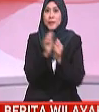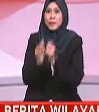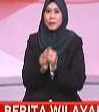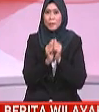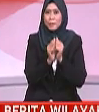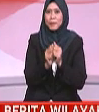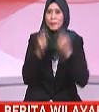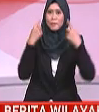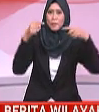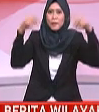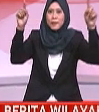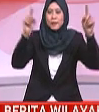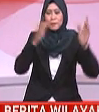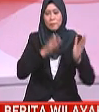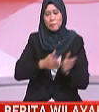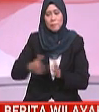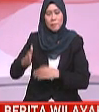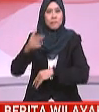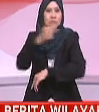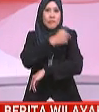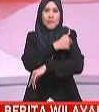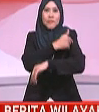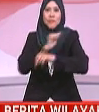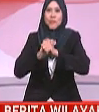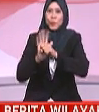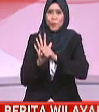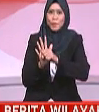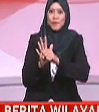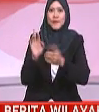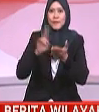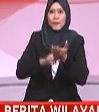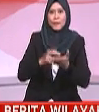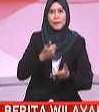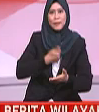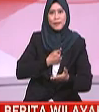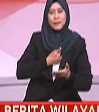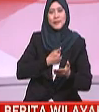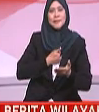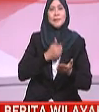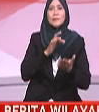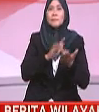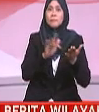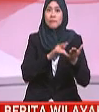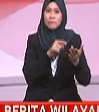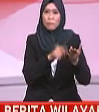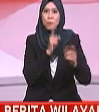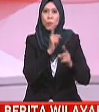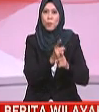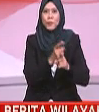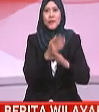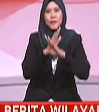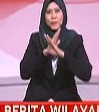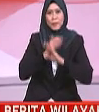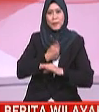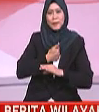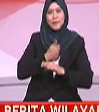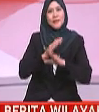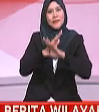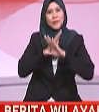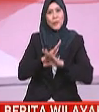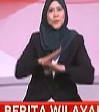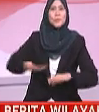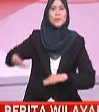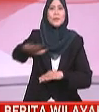Bersama jayakan pelan imunisasi COVID-19, daftar diri melalui saluran yang betul. Lindung diri, lindung